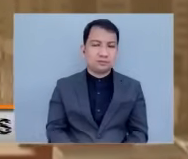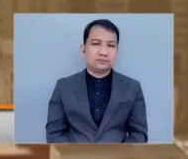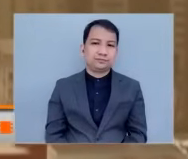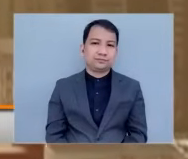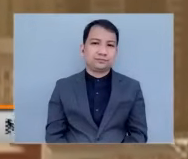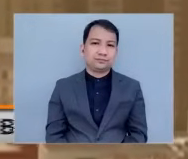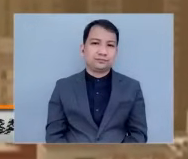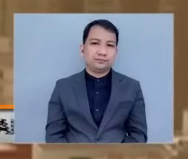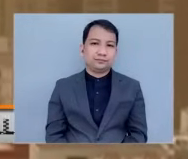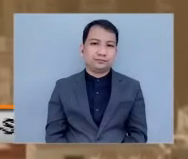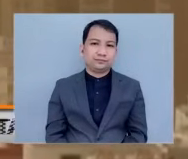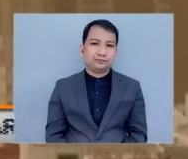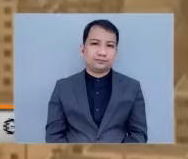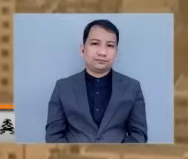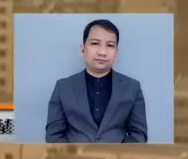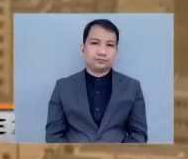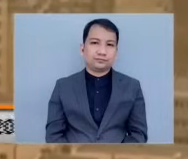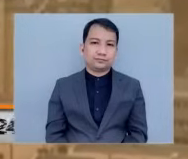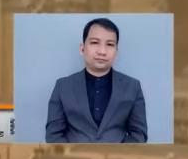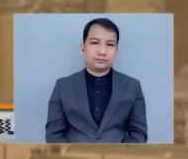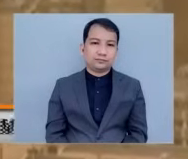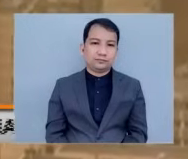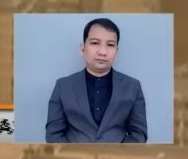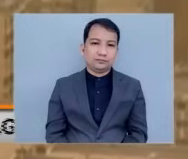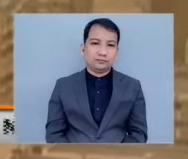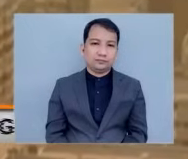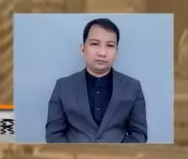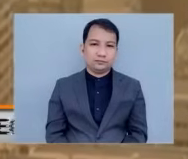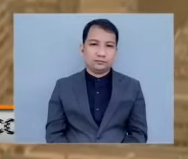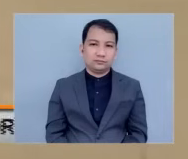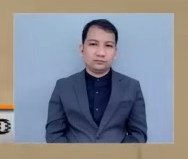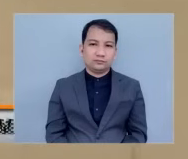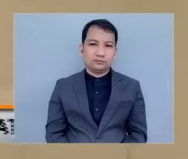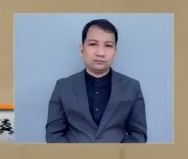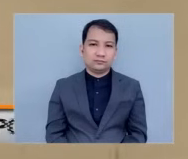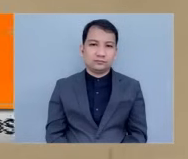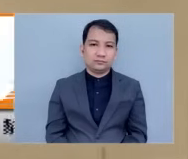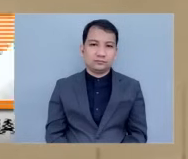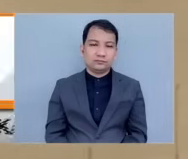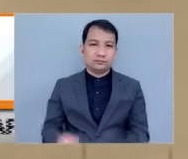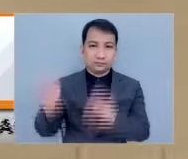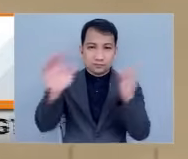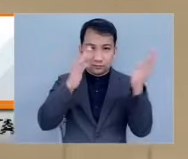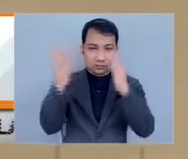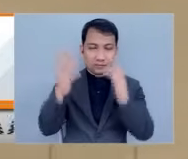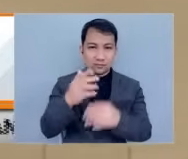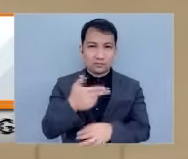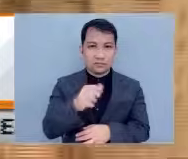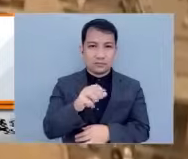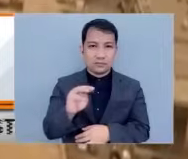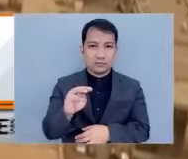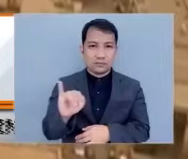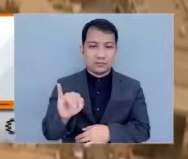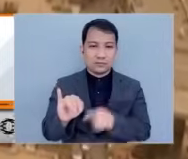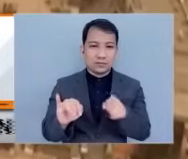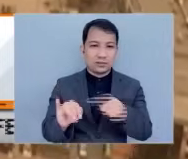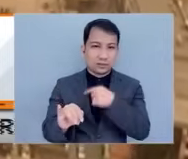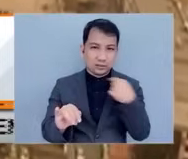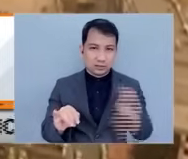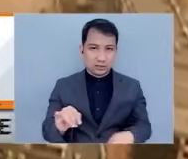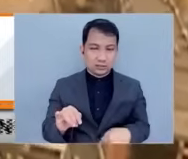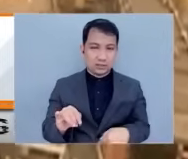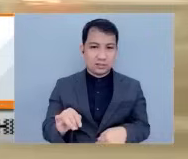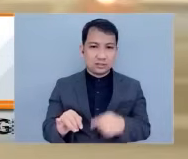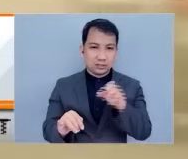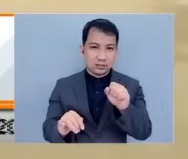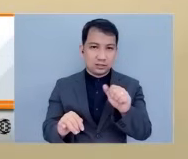Kahit ang mga rescuers hirap makalapag sa tindi ng sandstorm noong weekend sa Hami City, Xinjiang, China. Ang sandstorm ay ang